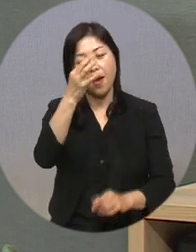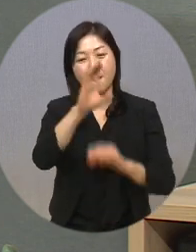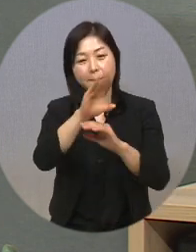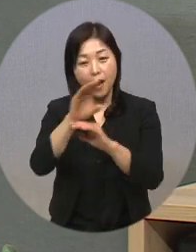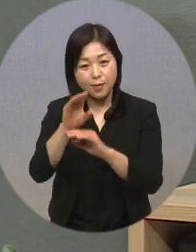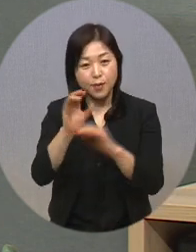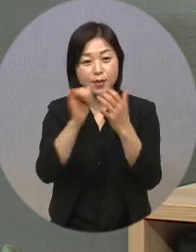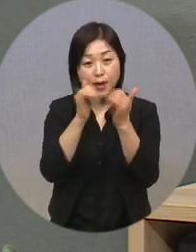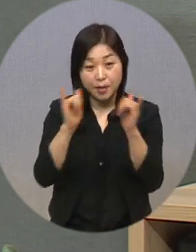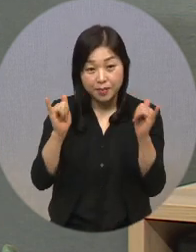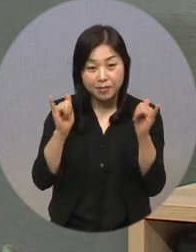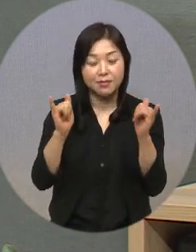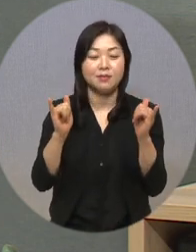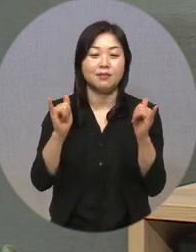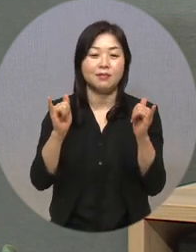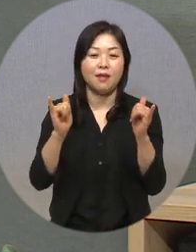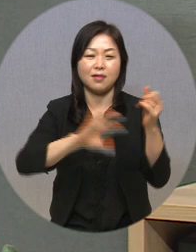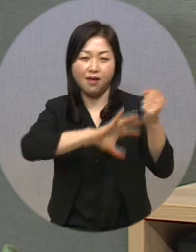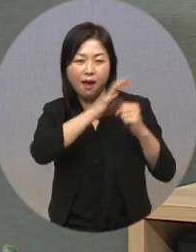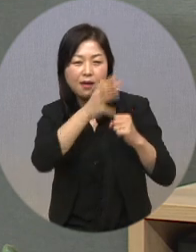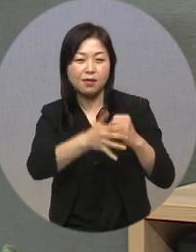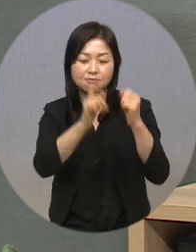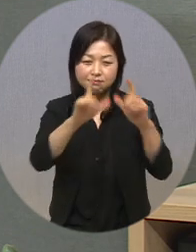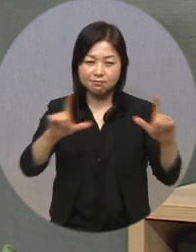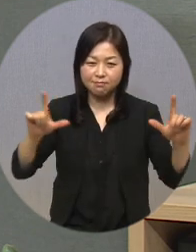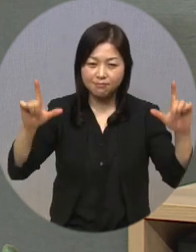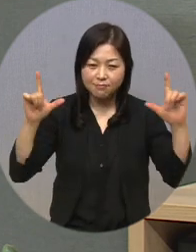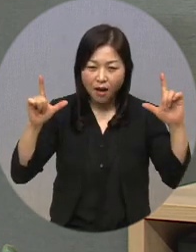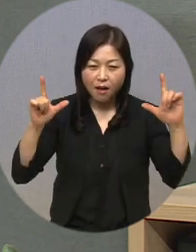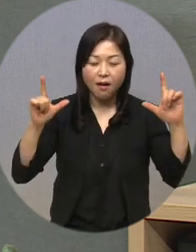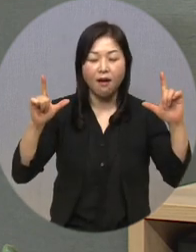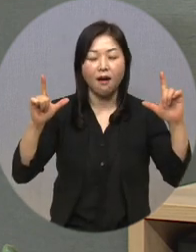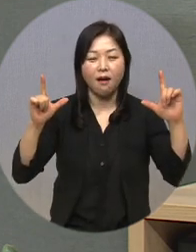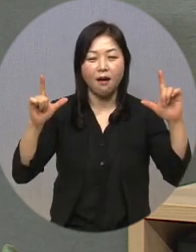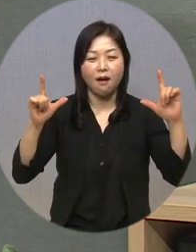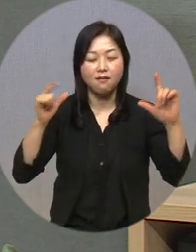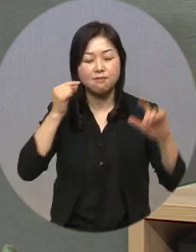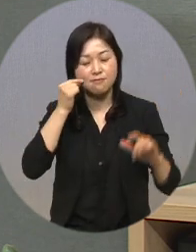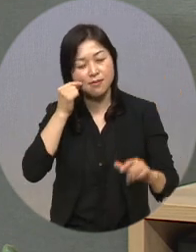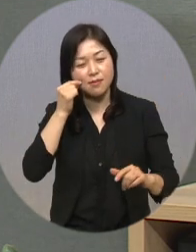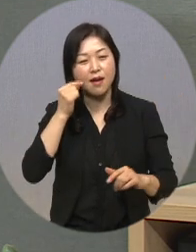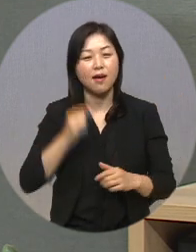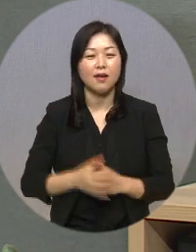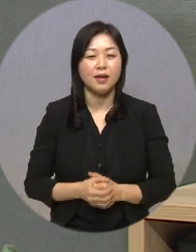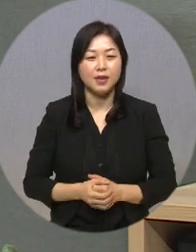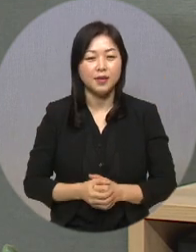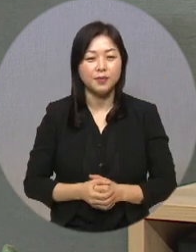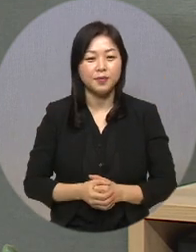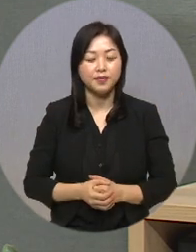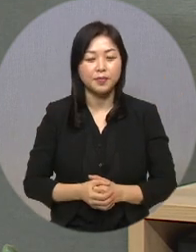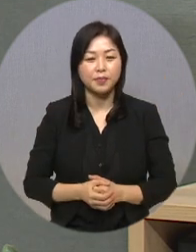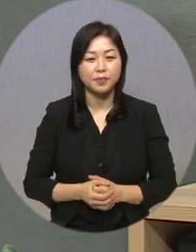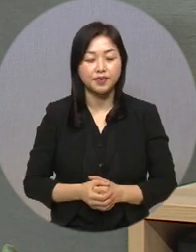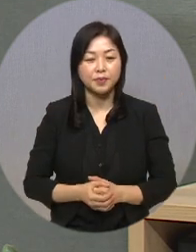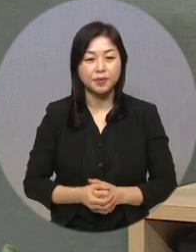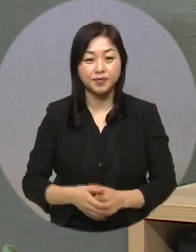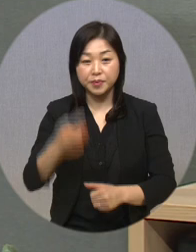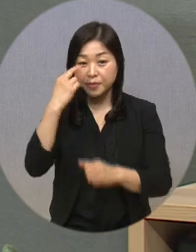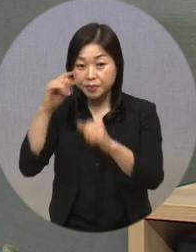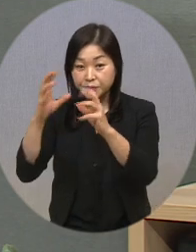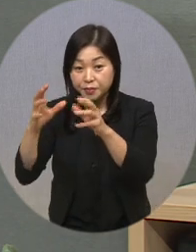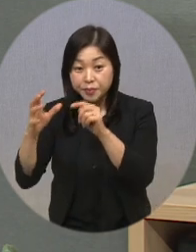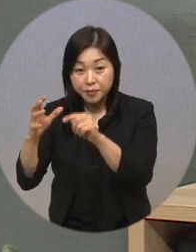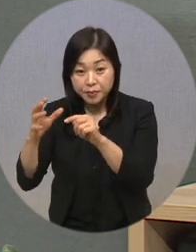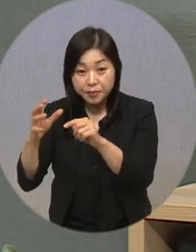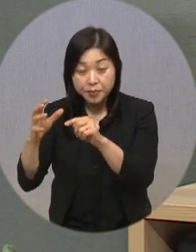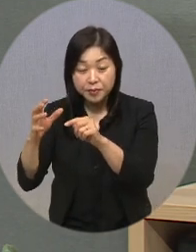연예인들이 세계적으로 명성을 떨치게 됐죠. 사실은 미국에서 한국인이